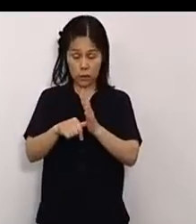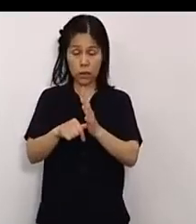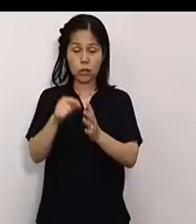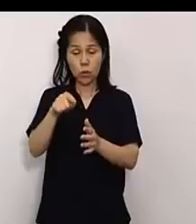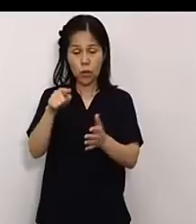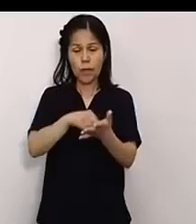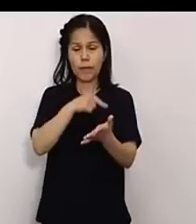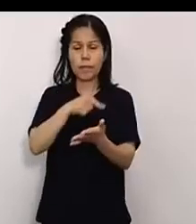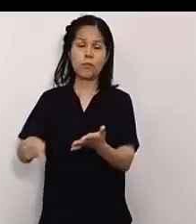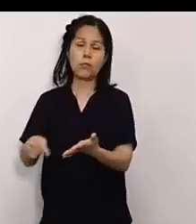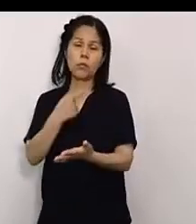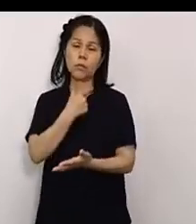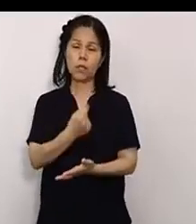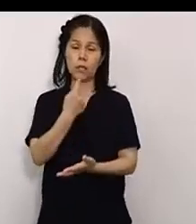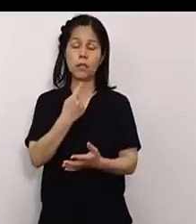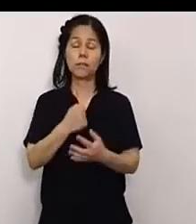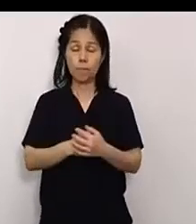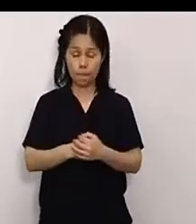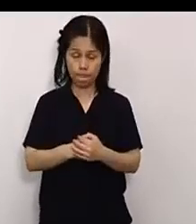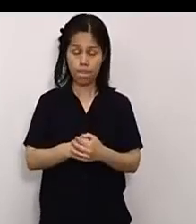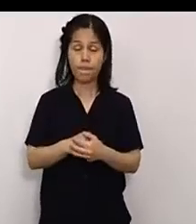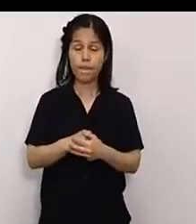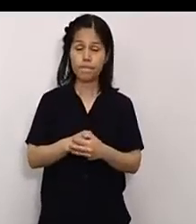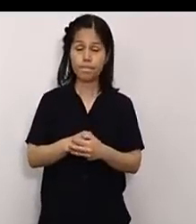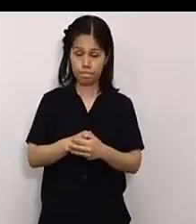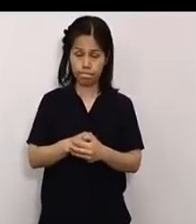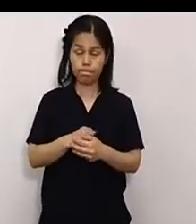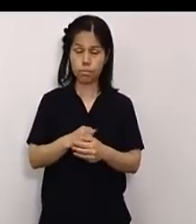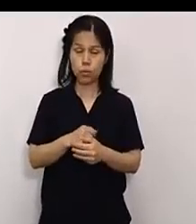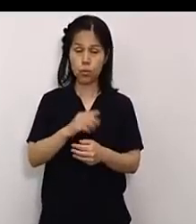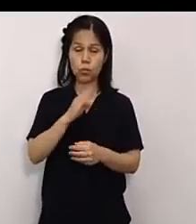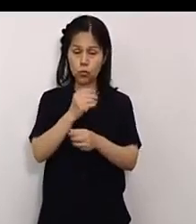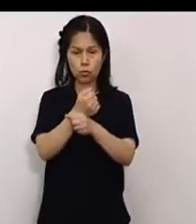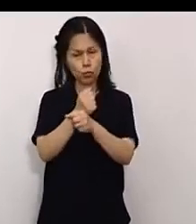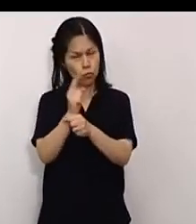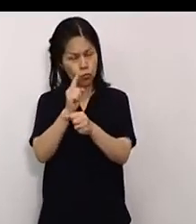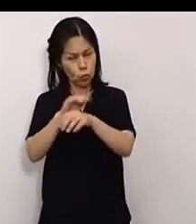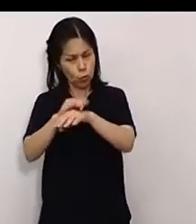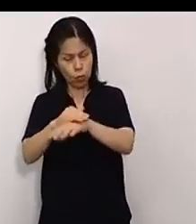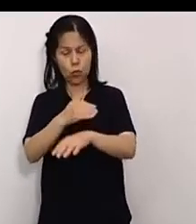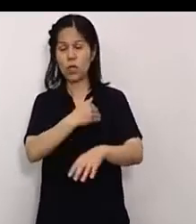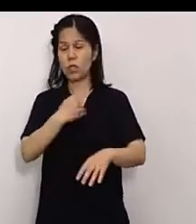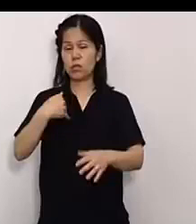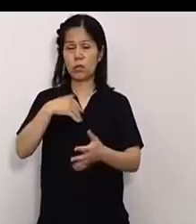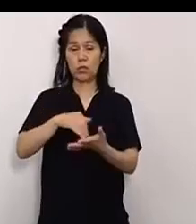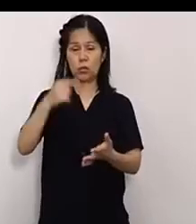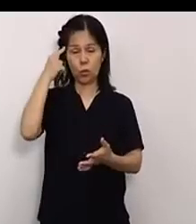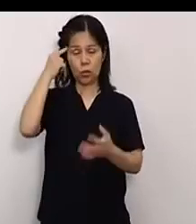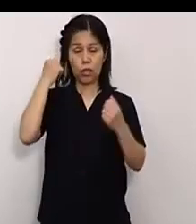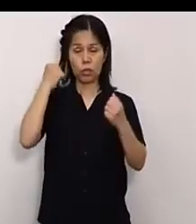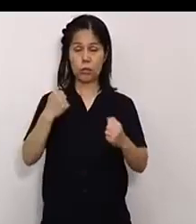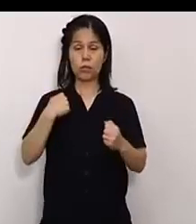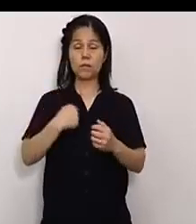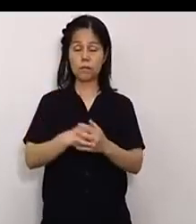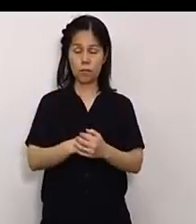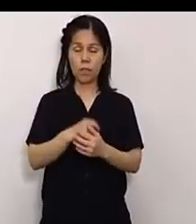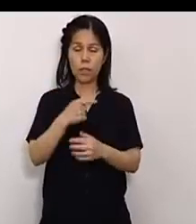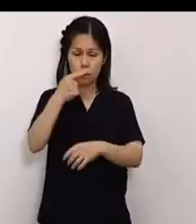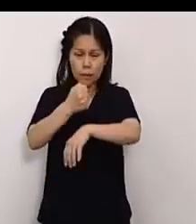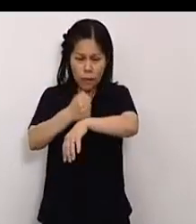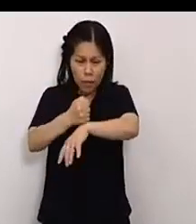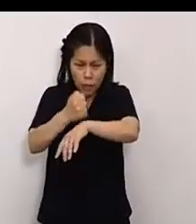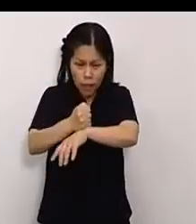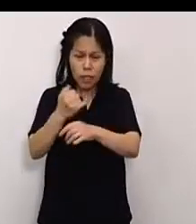に解決したいですね。工夫はできると思ってるんですけどね。そういう一番困難な人